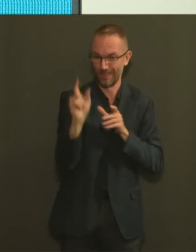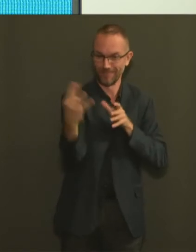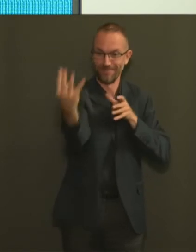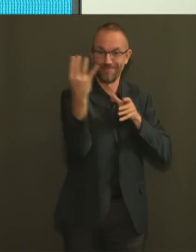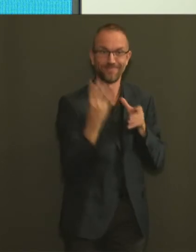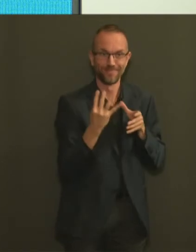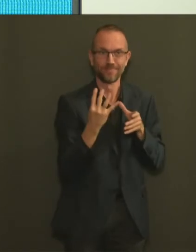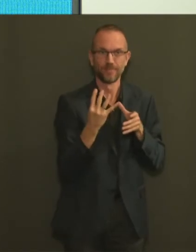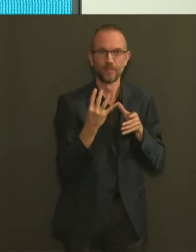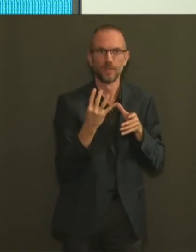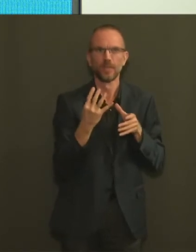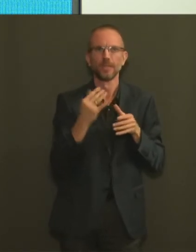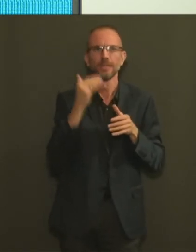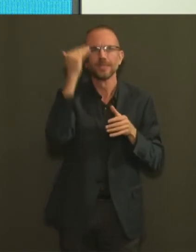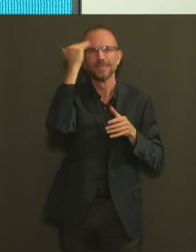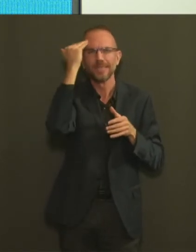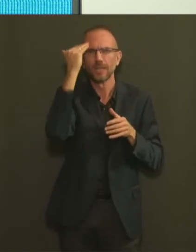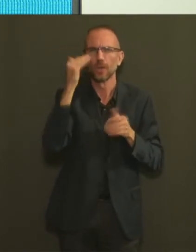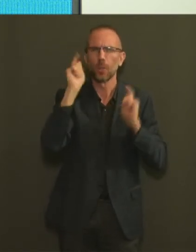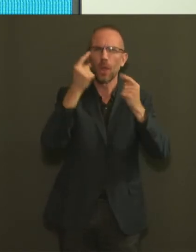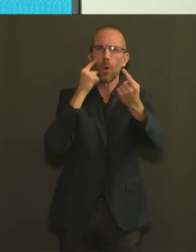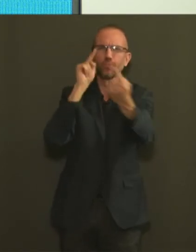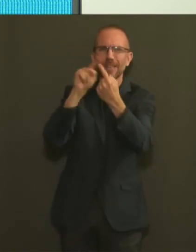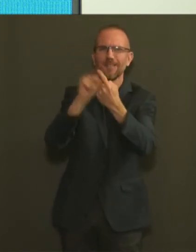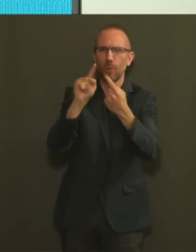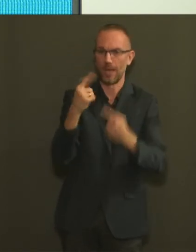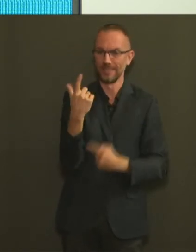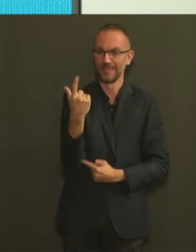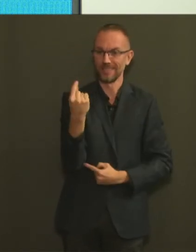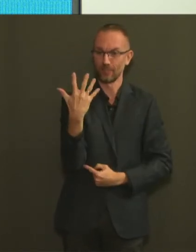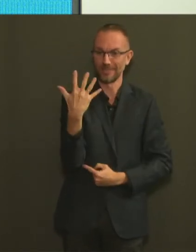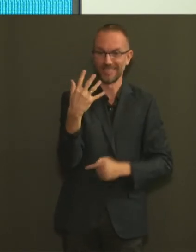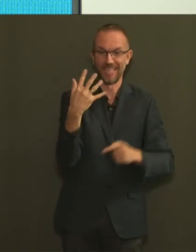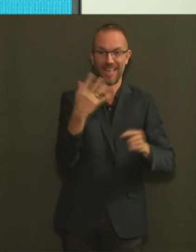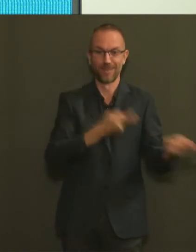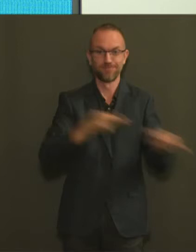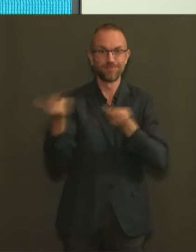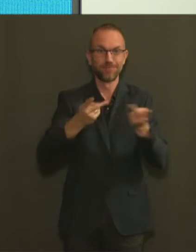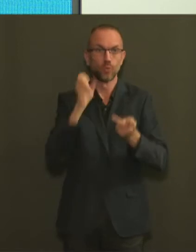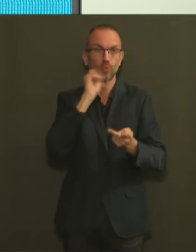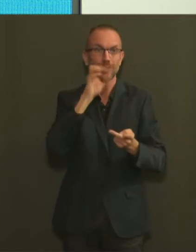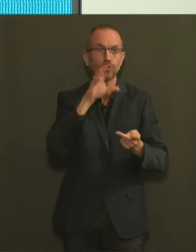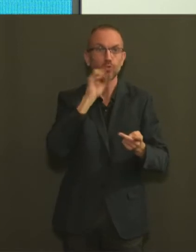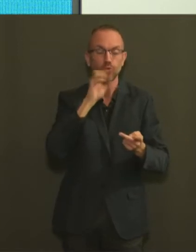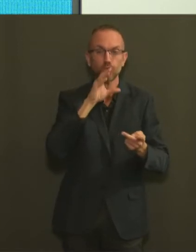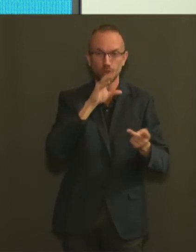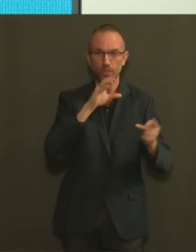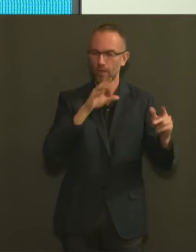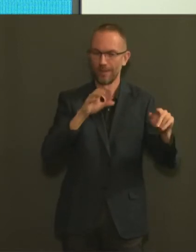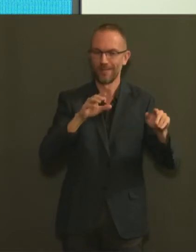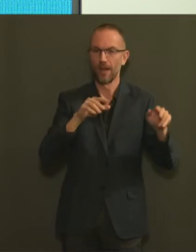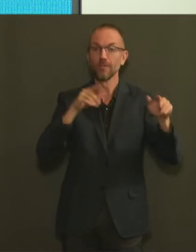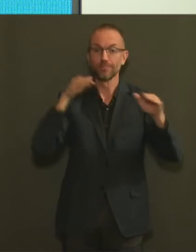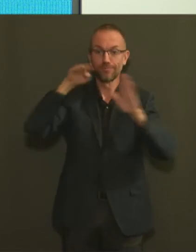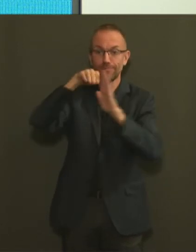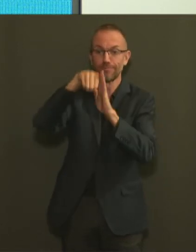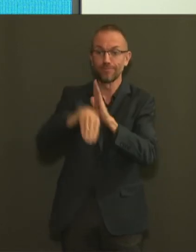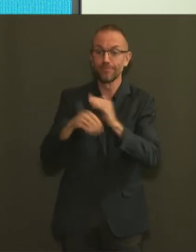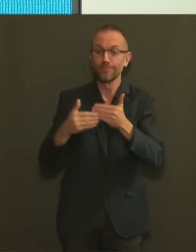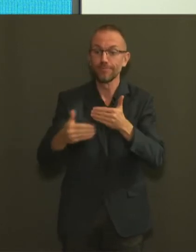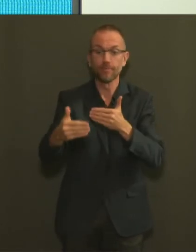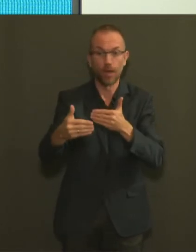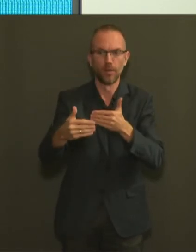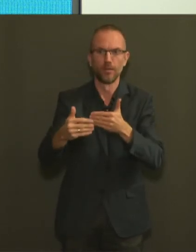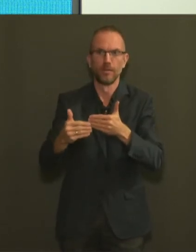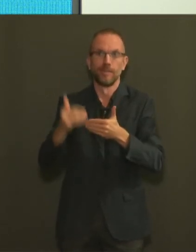d'hospitalisation par jour qu'avec un mois de retard faisant payer d'un mois supplémentaire de